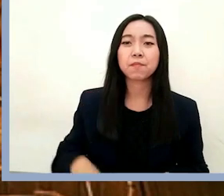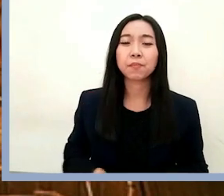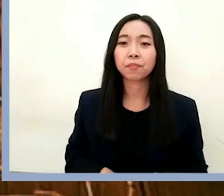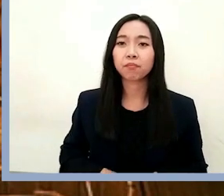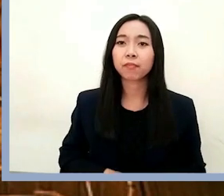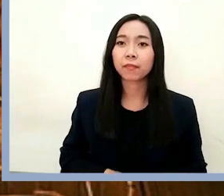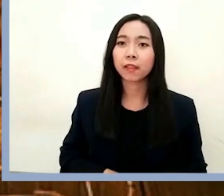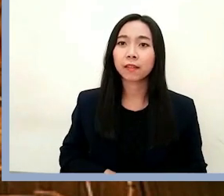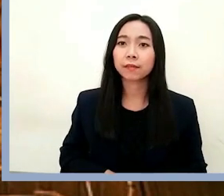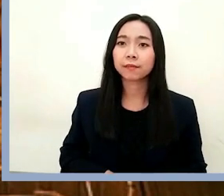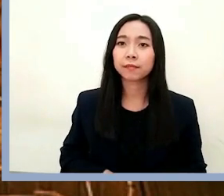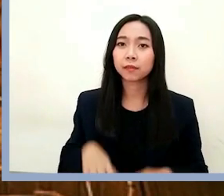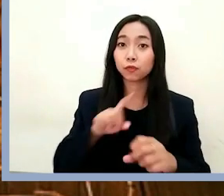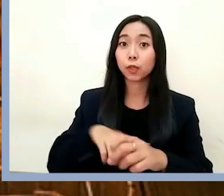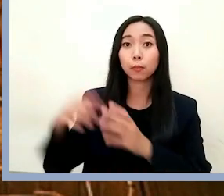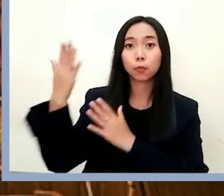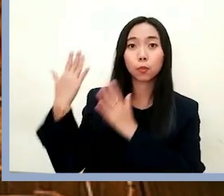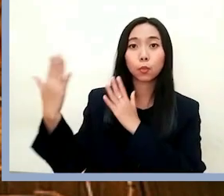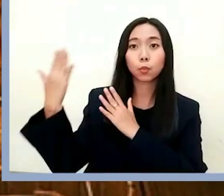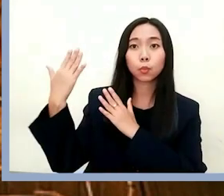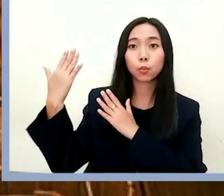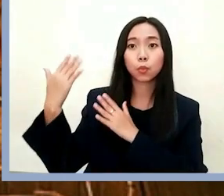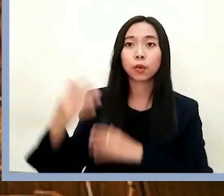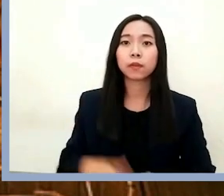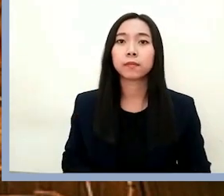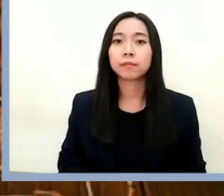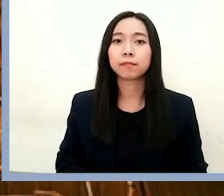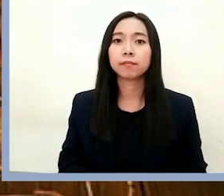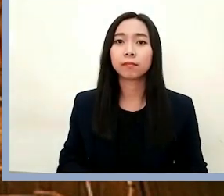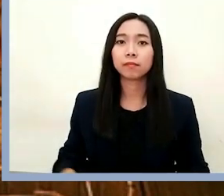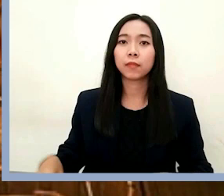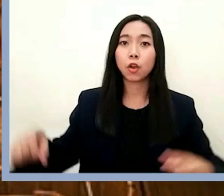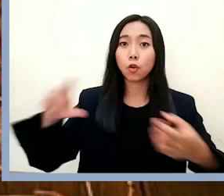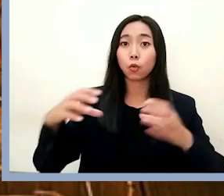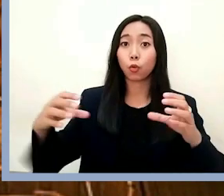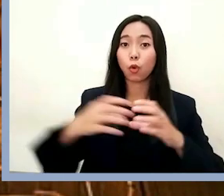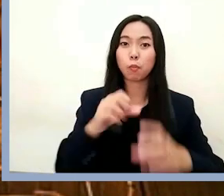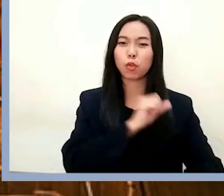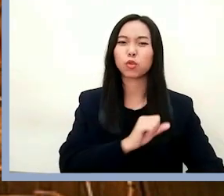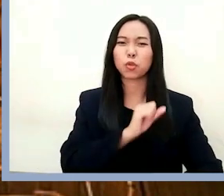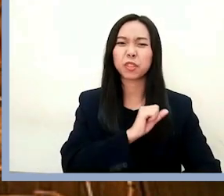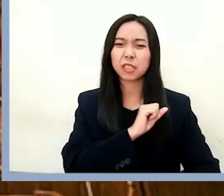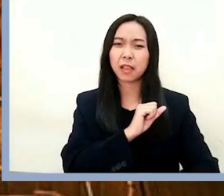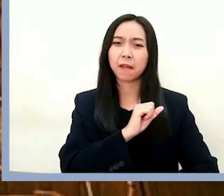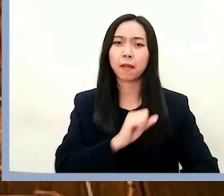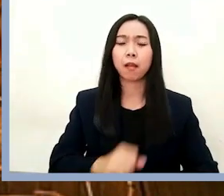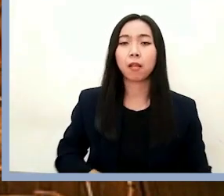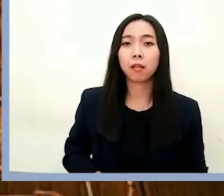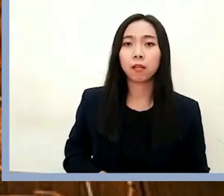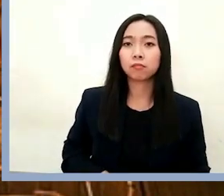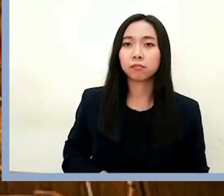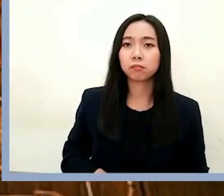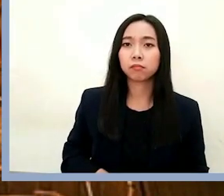boleh saya katakan pada zaman dahulu karena hubungan sosial itu sangat erat dan menekankan kepada komunitas